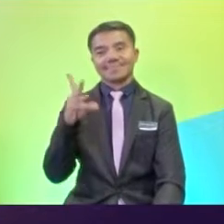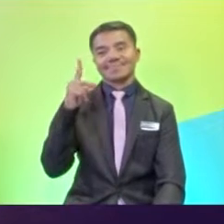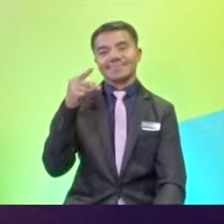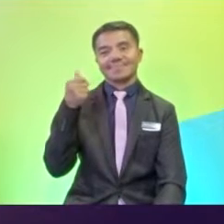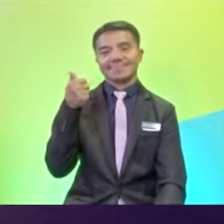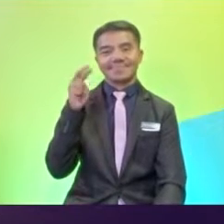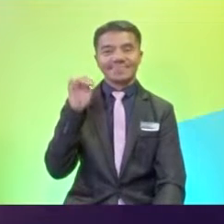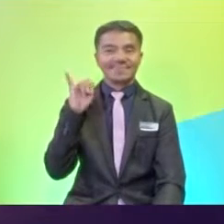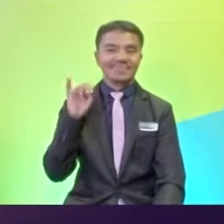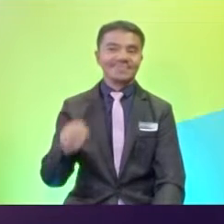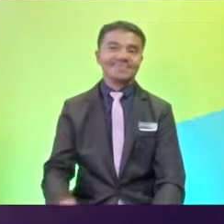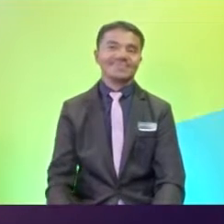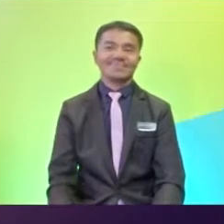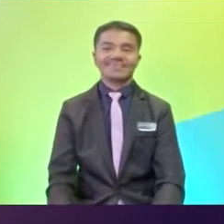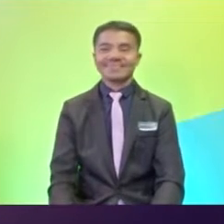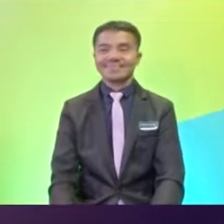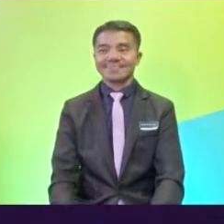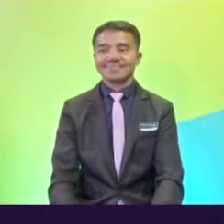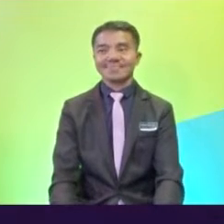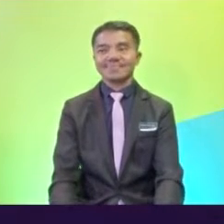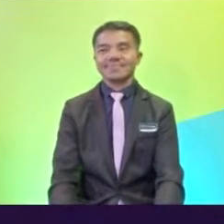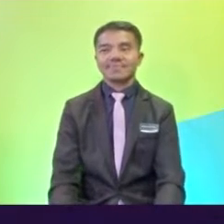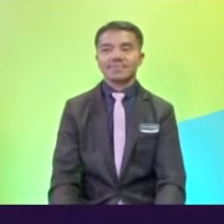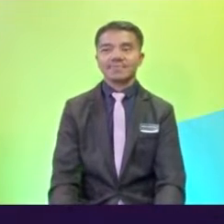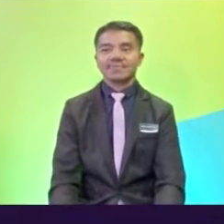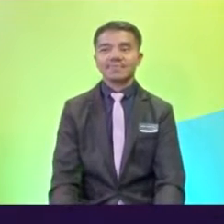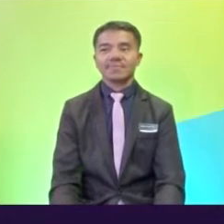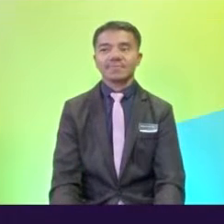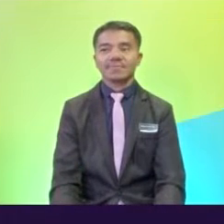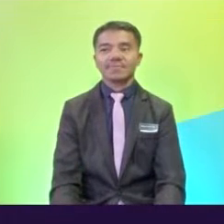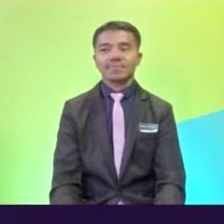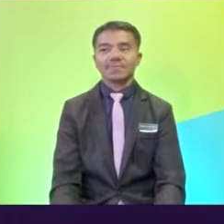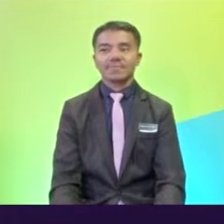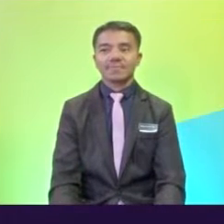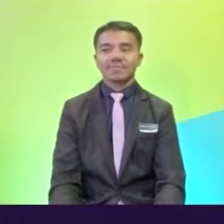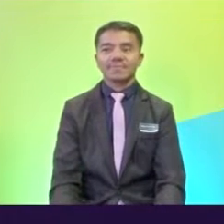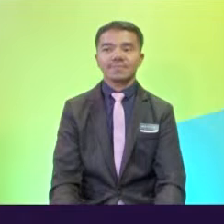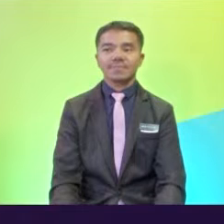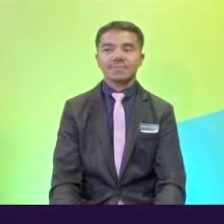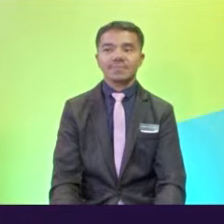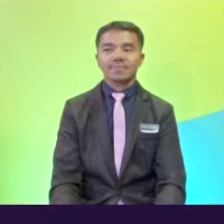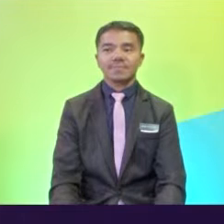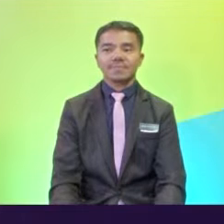bersetuju untuk membuat pisang apa yang kita belajar hari ini